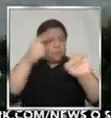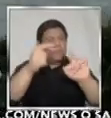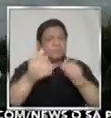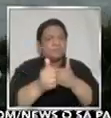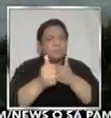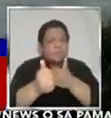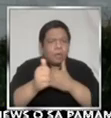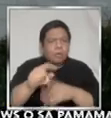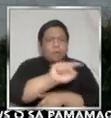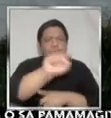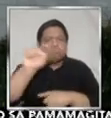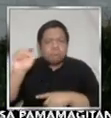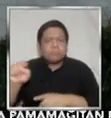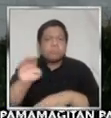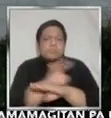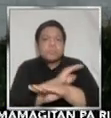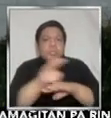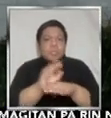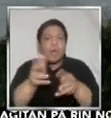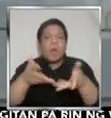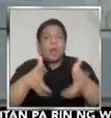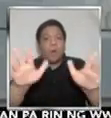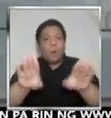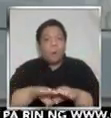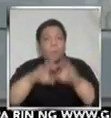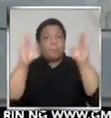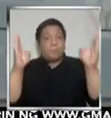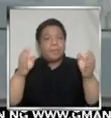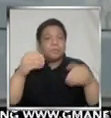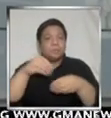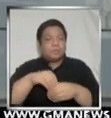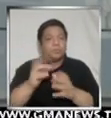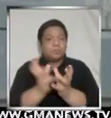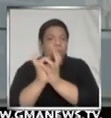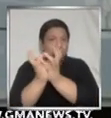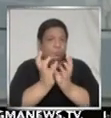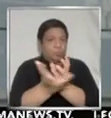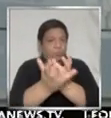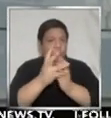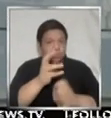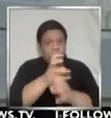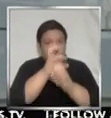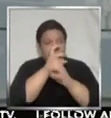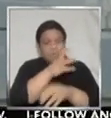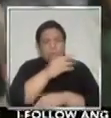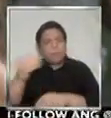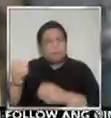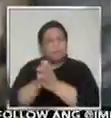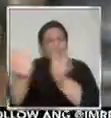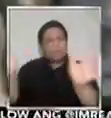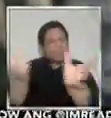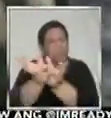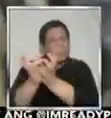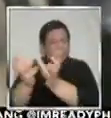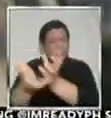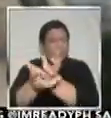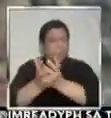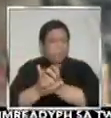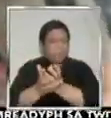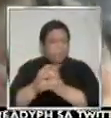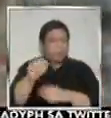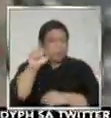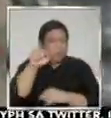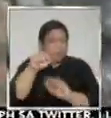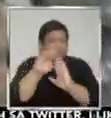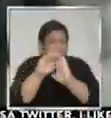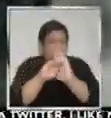at industriyang pinayagan na mag-operate sa ilalim ng Enhanced Community Quarantine at General Community Quarantine. Dito, dapat magbigay